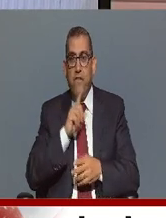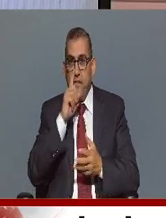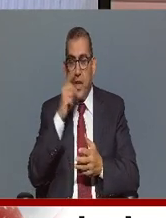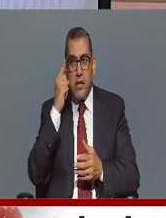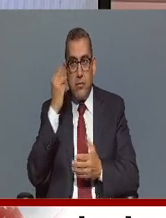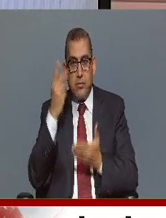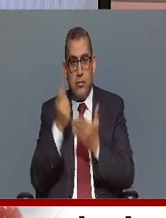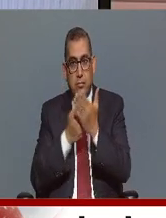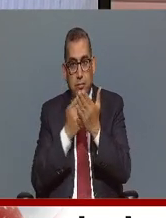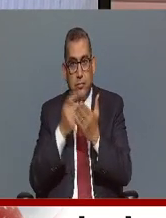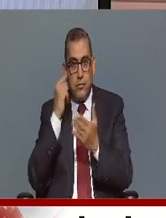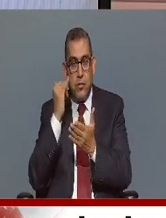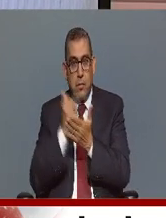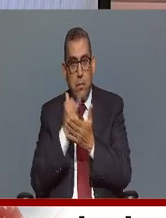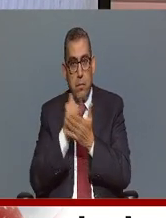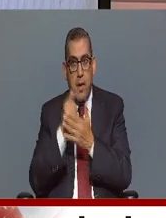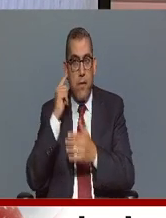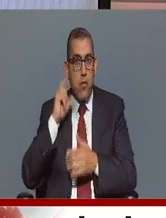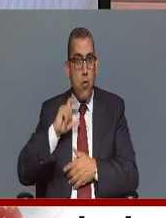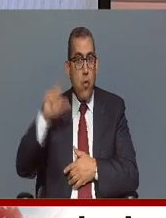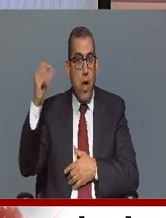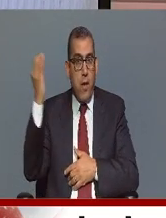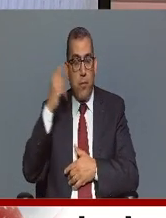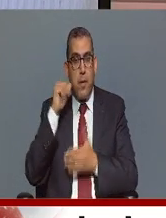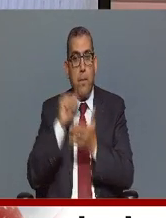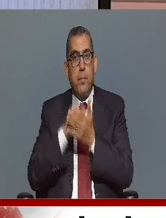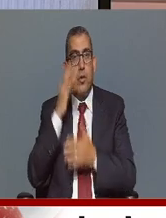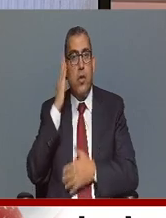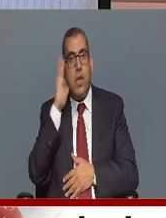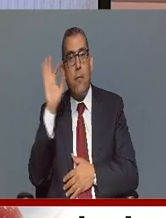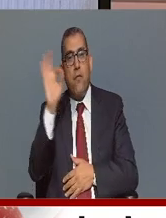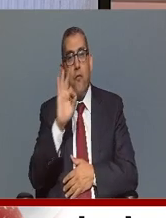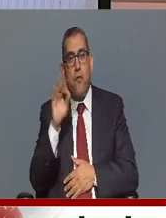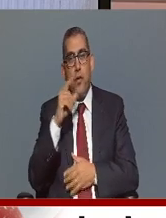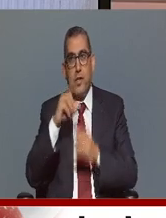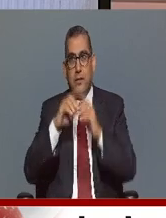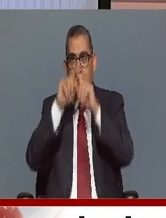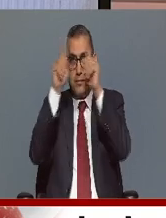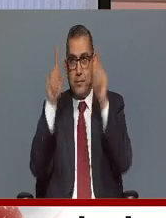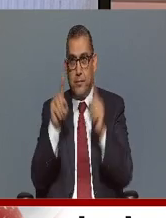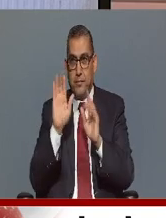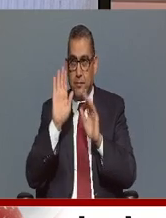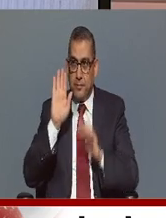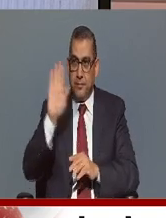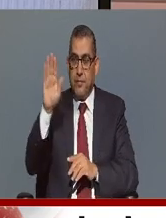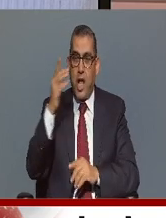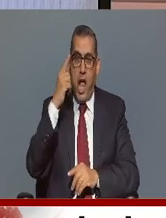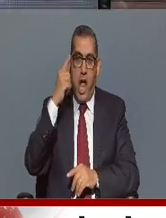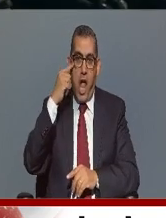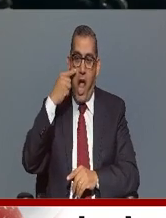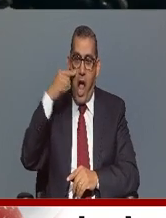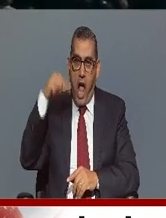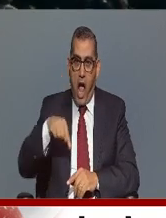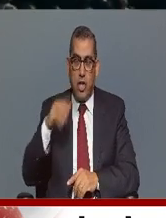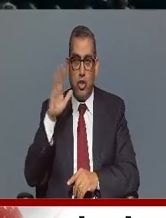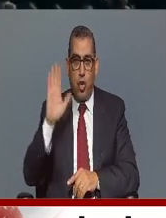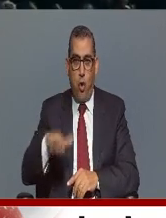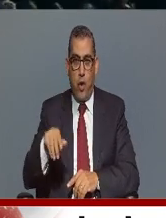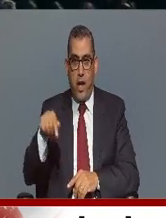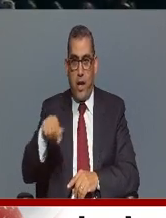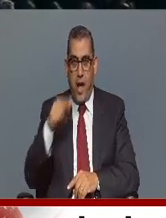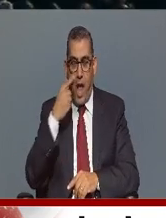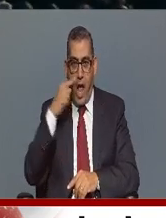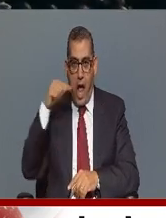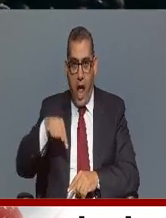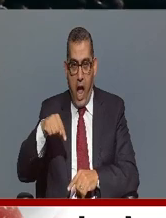والأدباء والمشاهير اللي عاشوا في البيت تكريما ليهم. بنحط يافطة على البيوت اللي عاشوا فيها علشان الناس